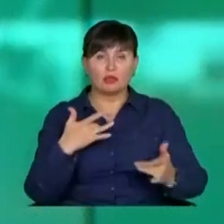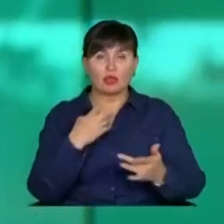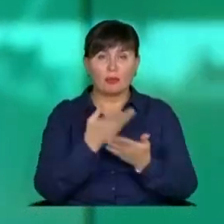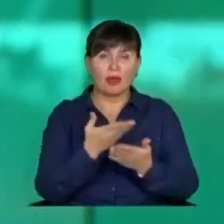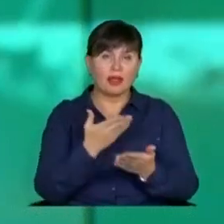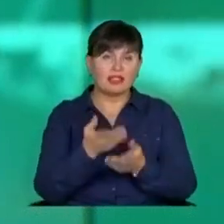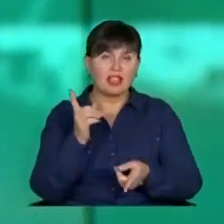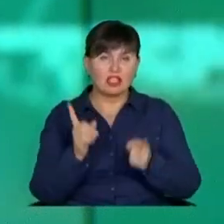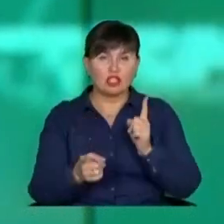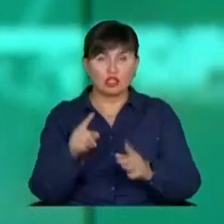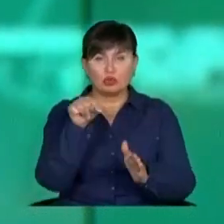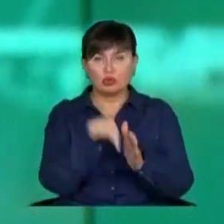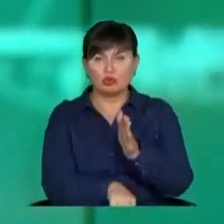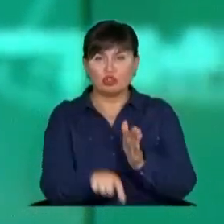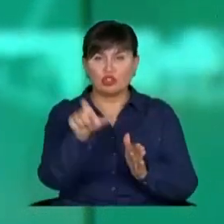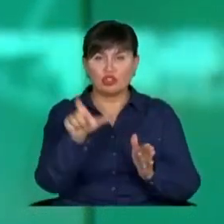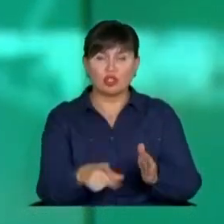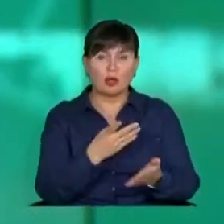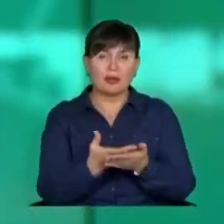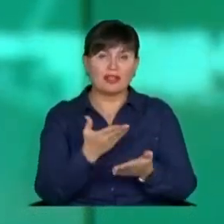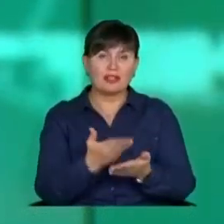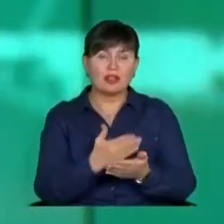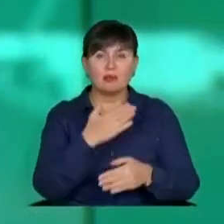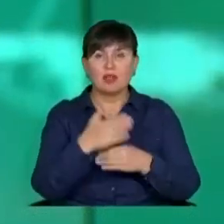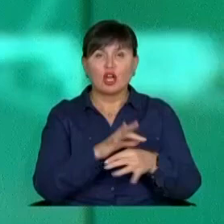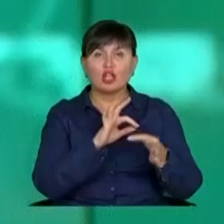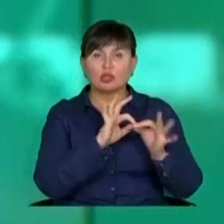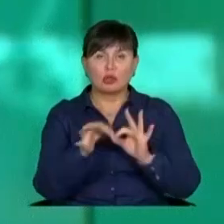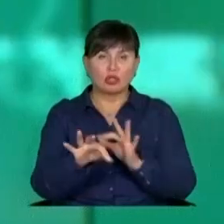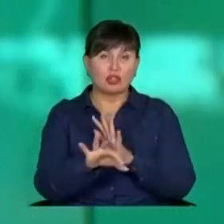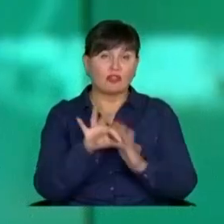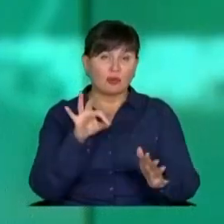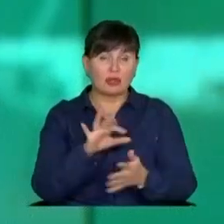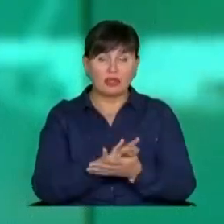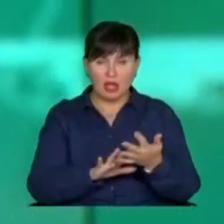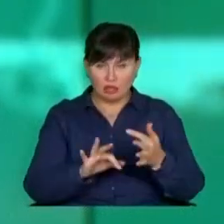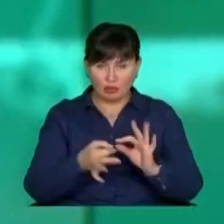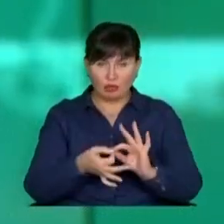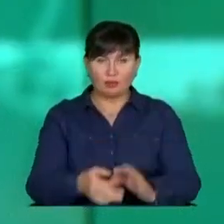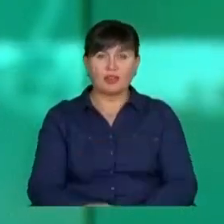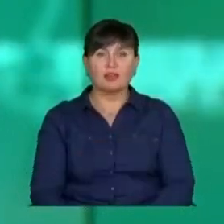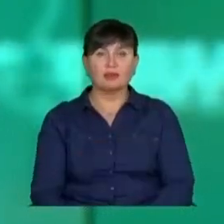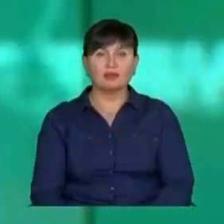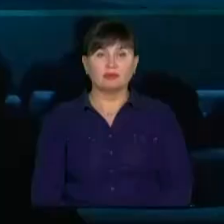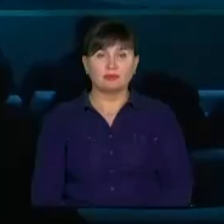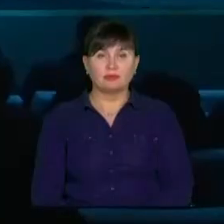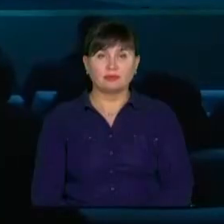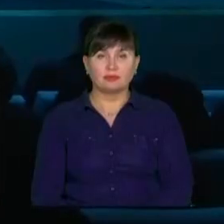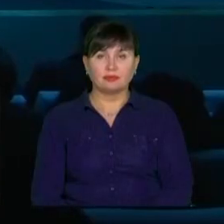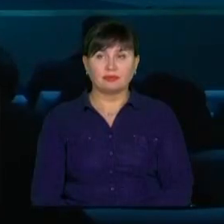зрителям истинную сущность человека представ перед сложным выбором на показе побывала Амина усенова